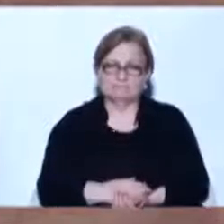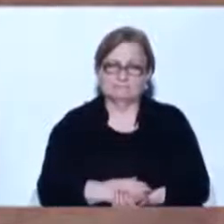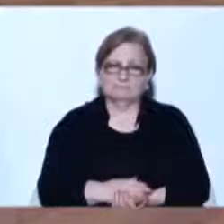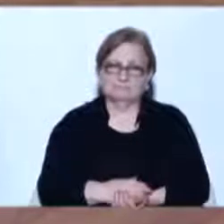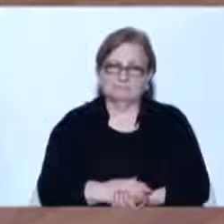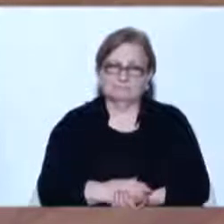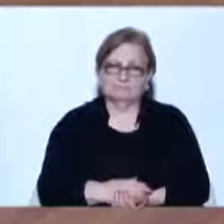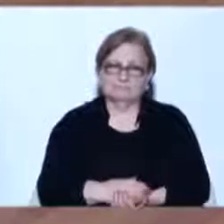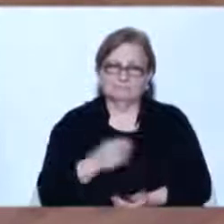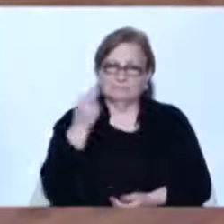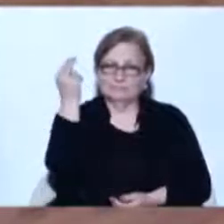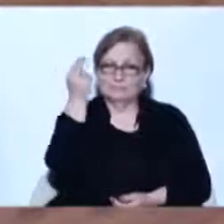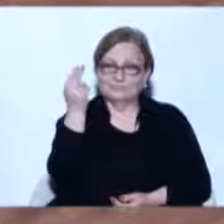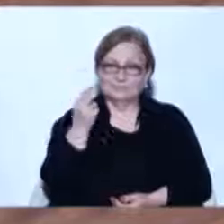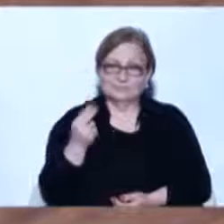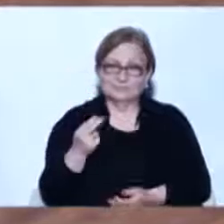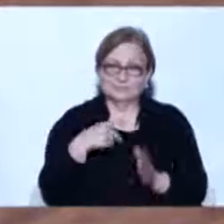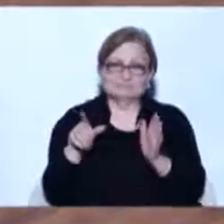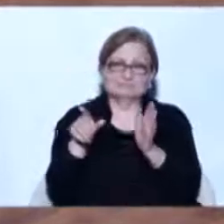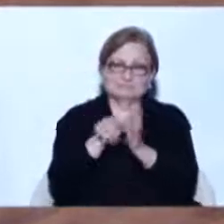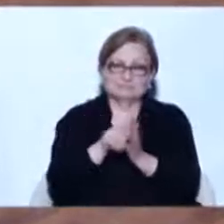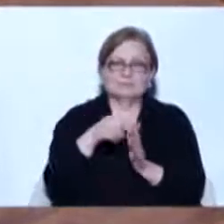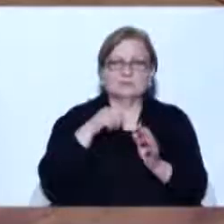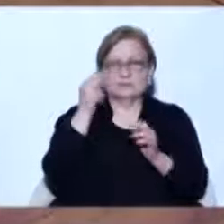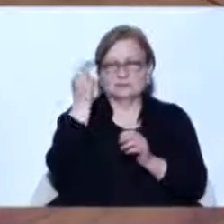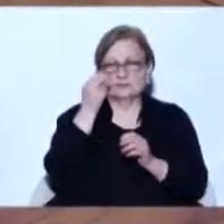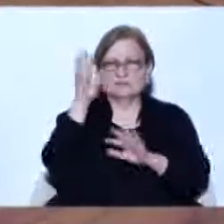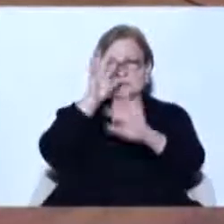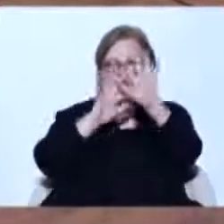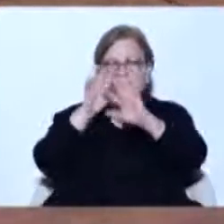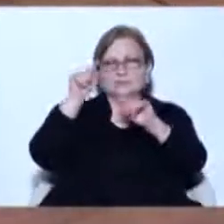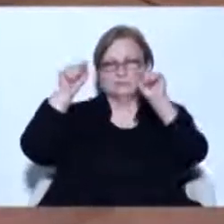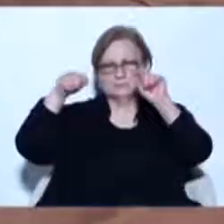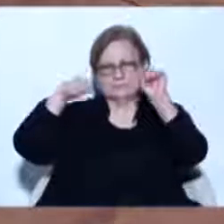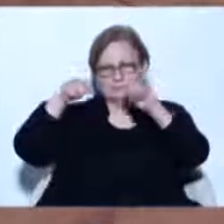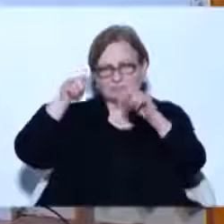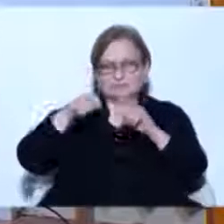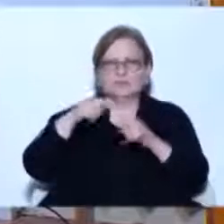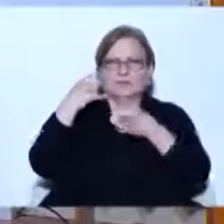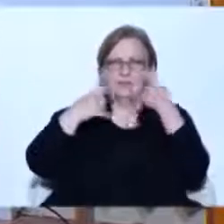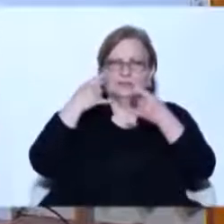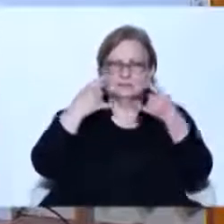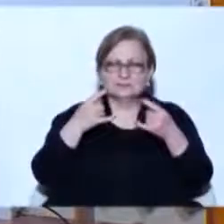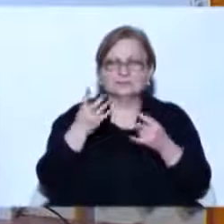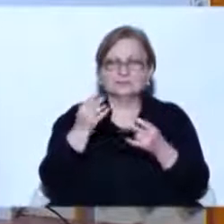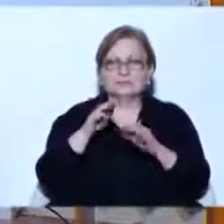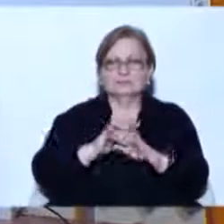და ნახატსაც დავურთავდი, დავხატავდი ღრუბელს, წვიმას, ტელესკოლას და პატარა